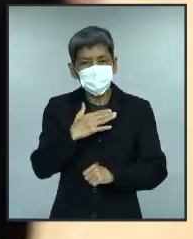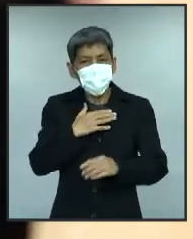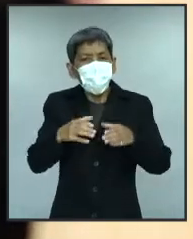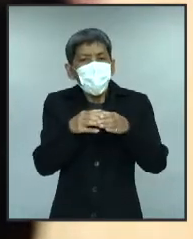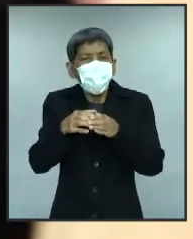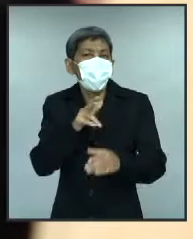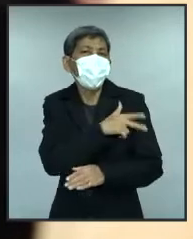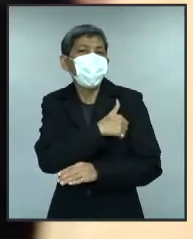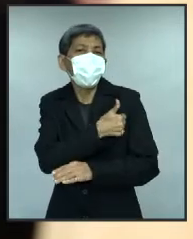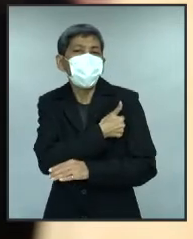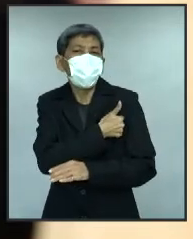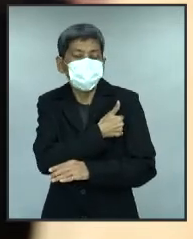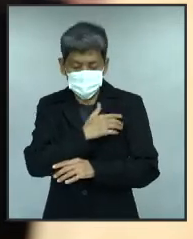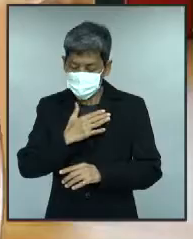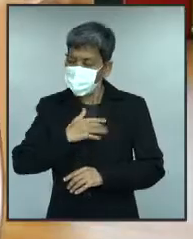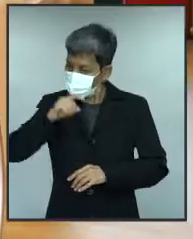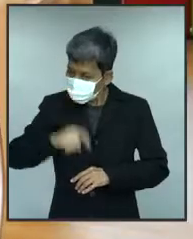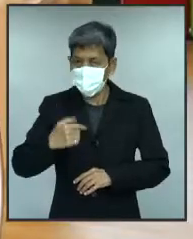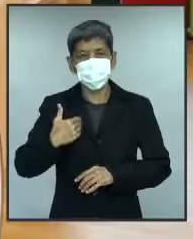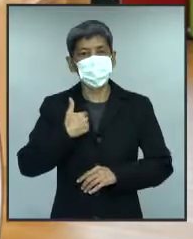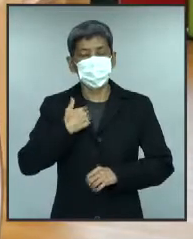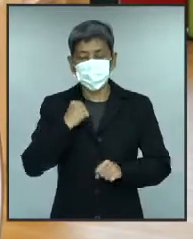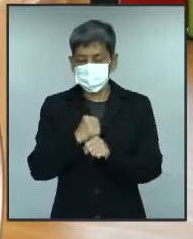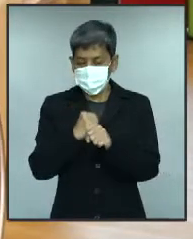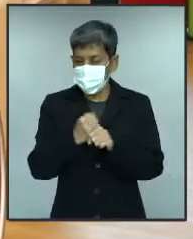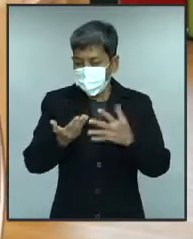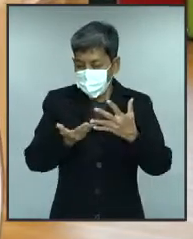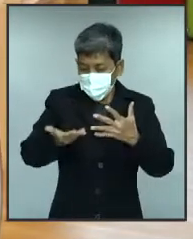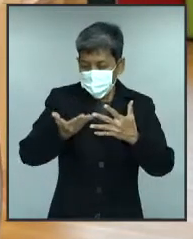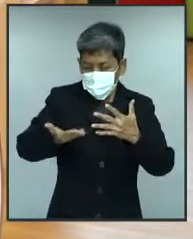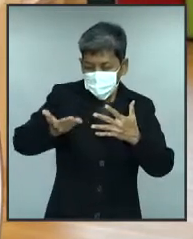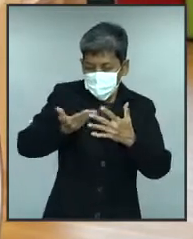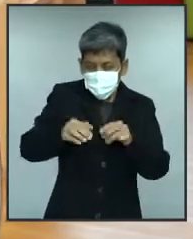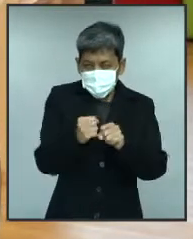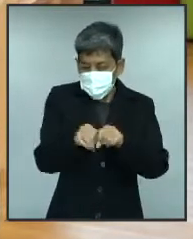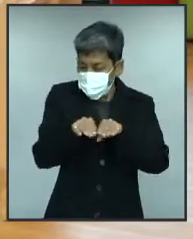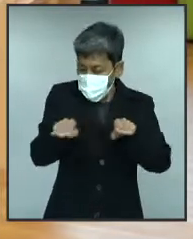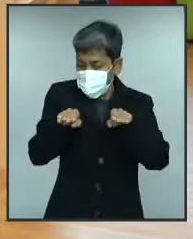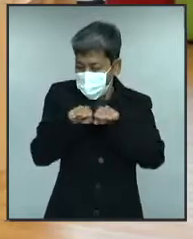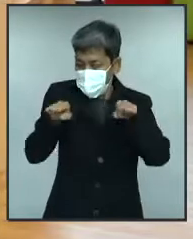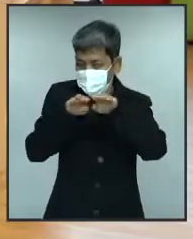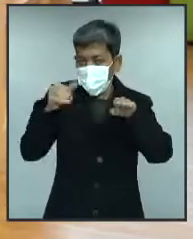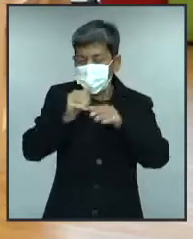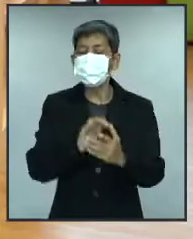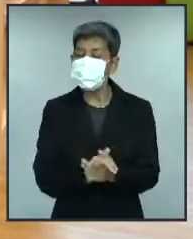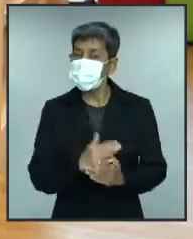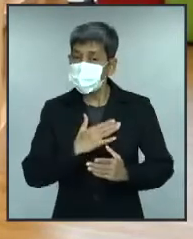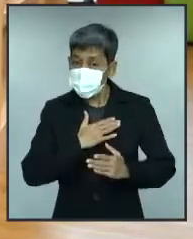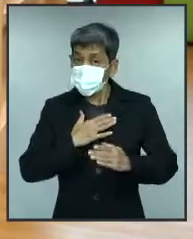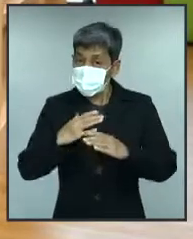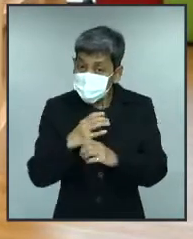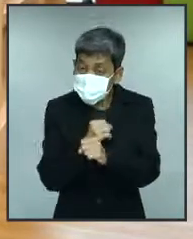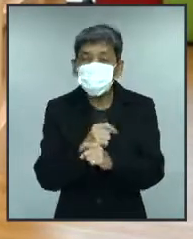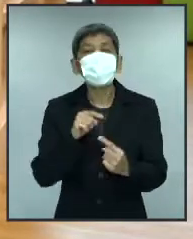เองอยู่ในกลุ่มการแพทย์เราก็เลยต้องมีกว่าจะสเต็ปกว่าจะได้ของขึ้นมาก็จะมีขั้นตอนพอสมควร ก็คือสรุปเลยก็